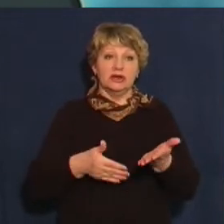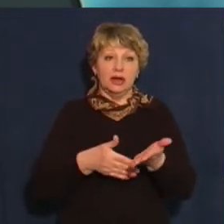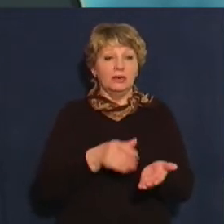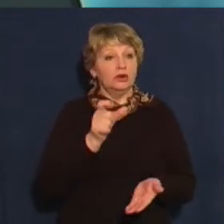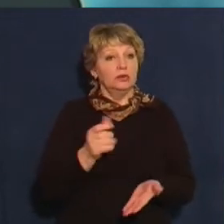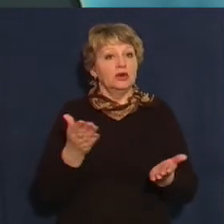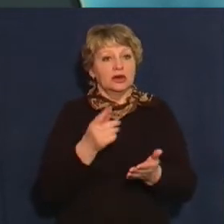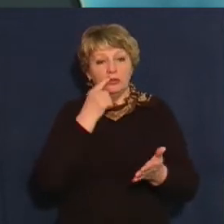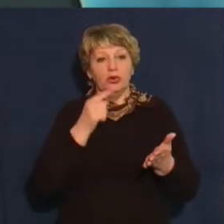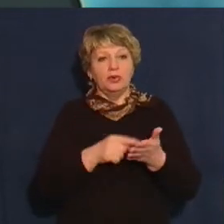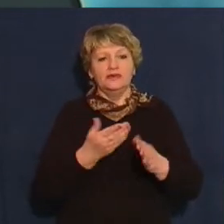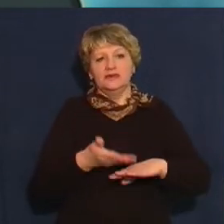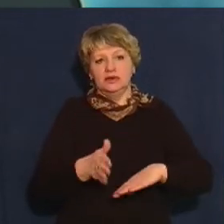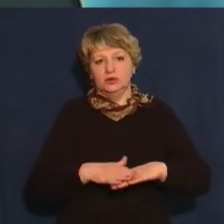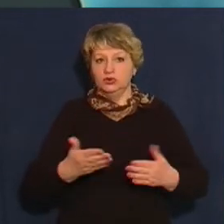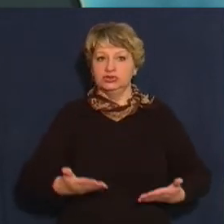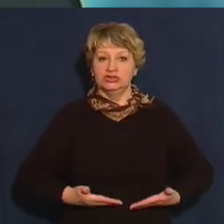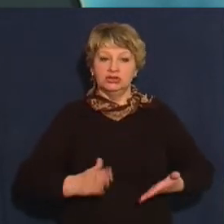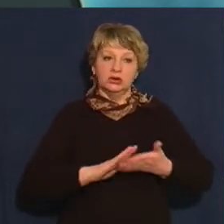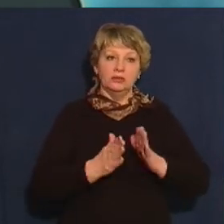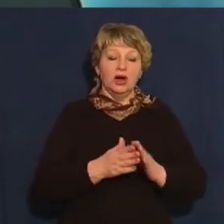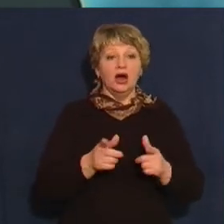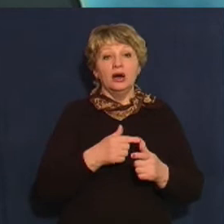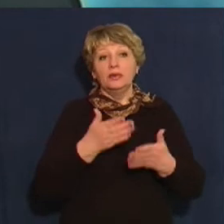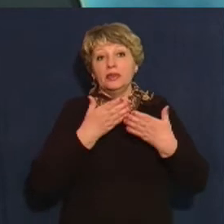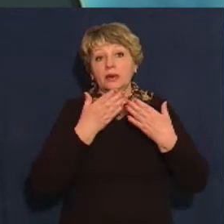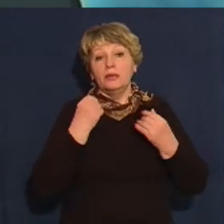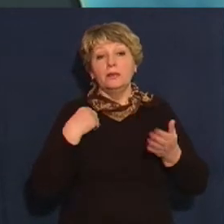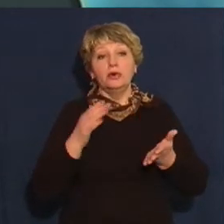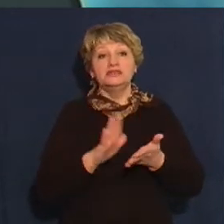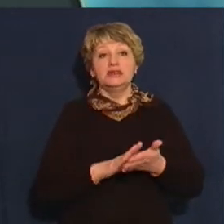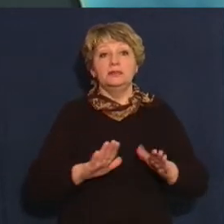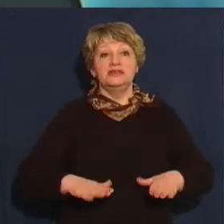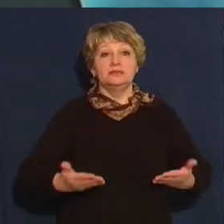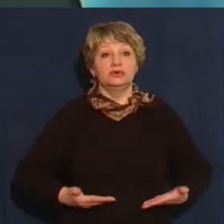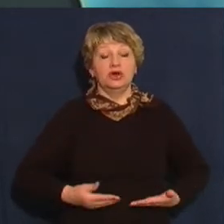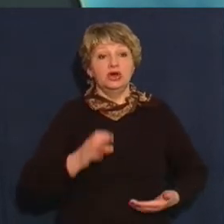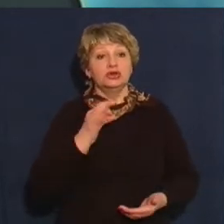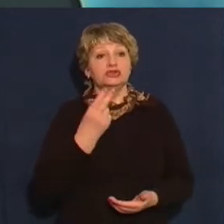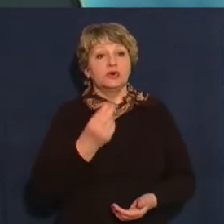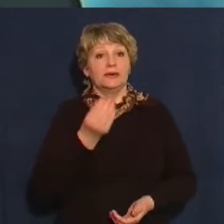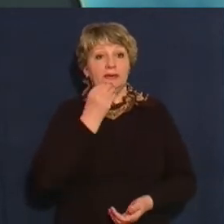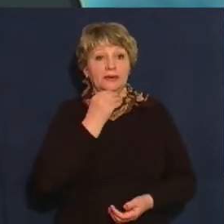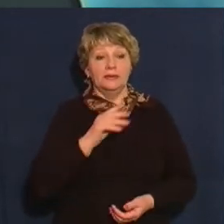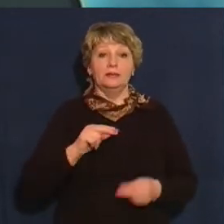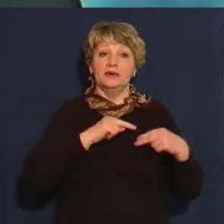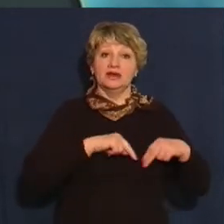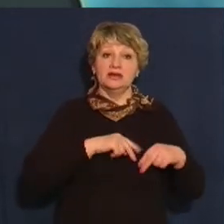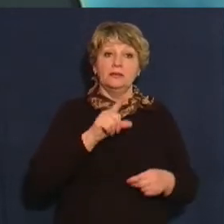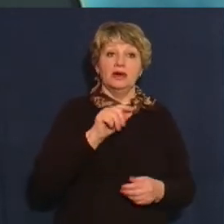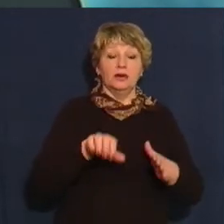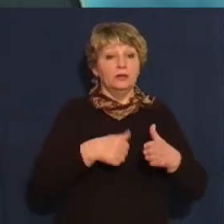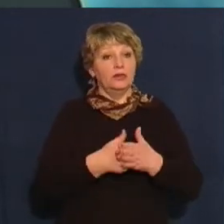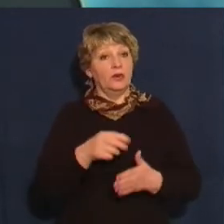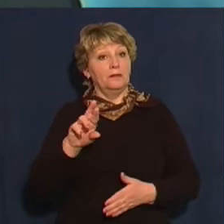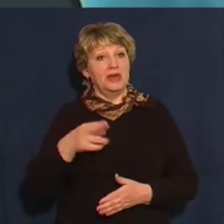потрапили у складні життєві обставини або не мають постійного місця проживання. Соціальна їдальня працює з понеділка по п'ятницю, щодня